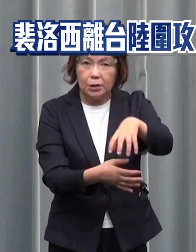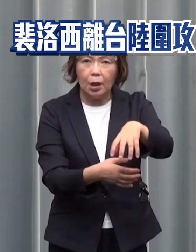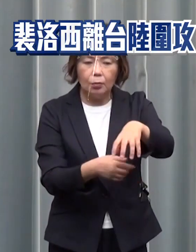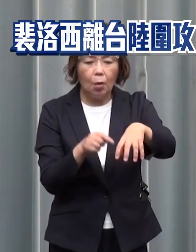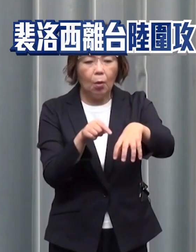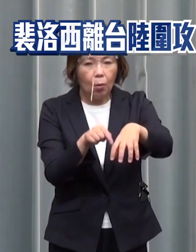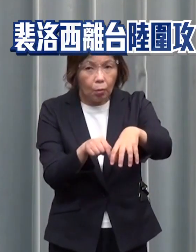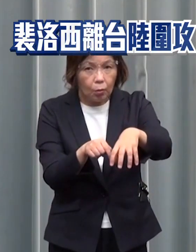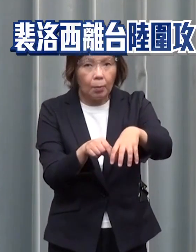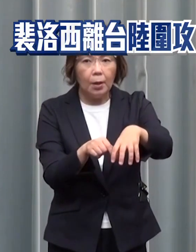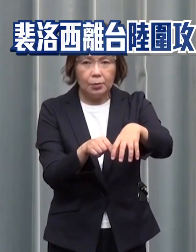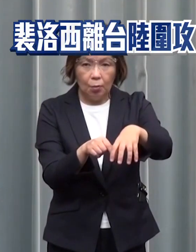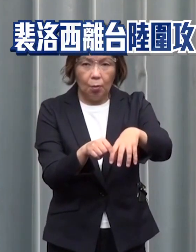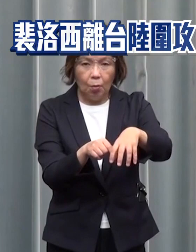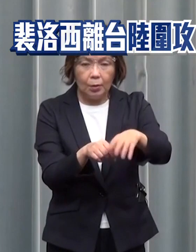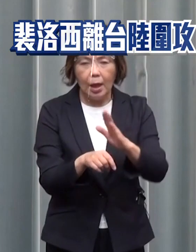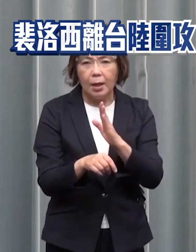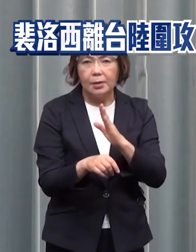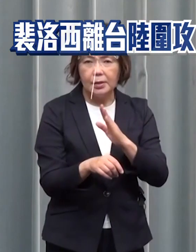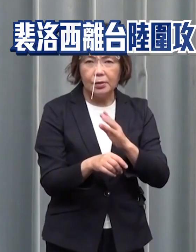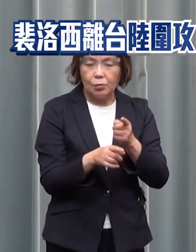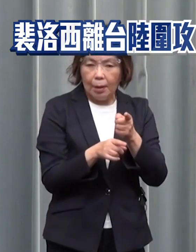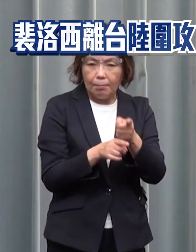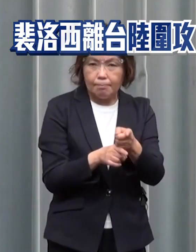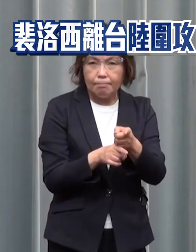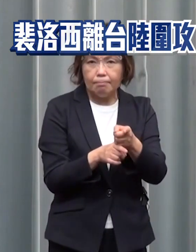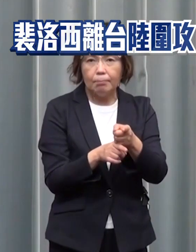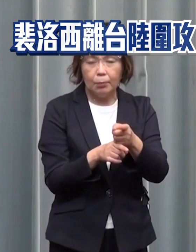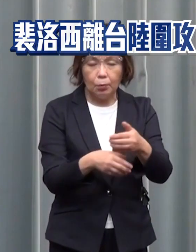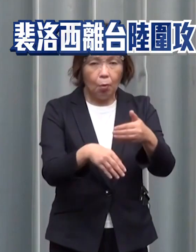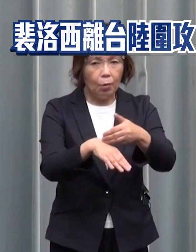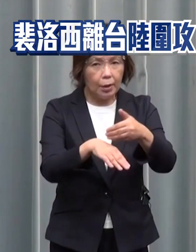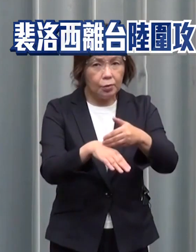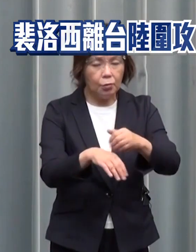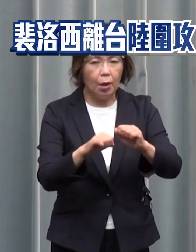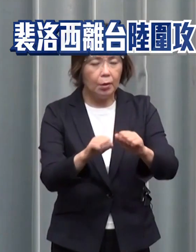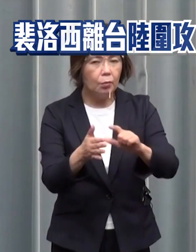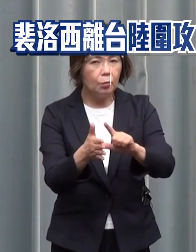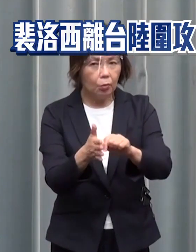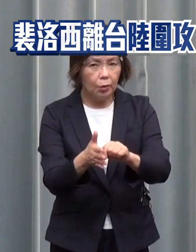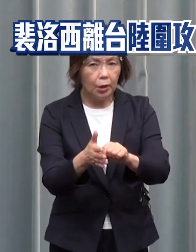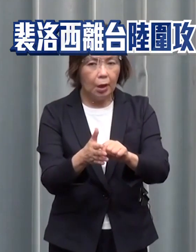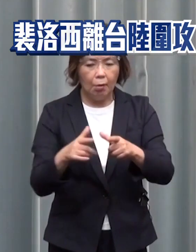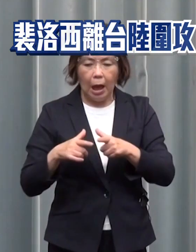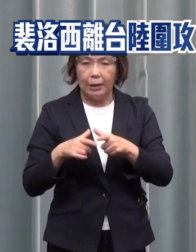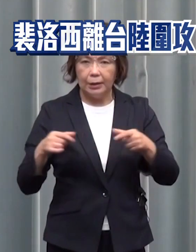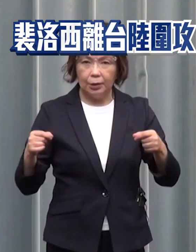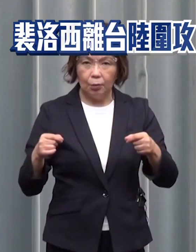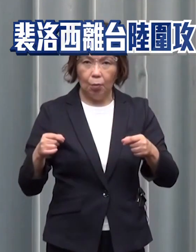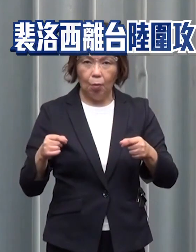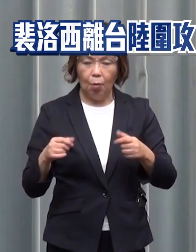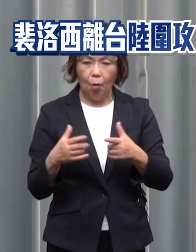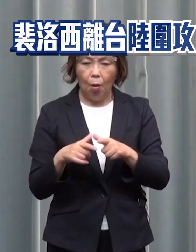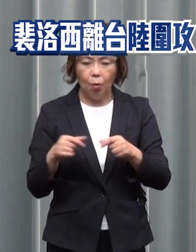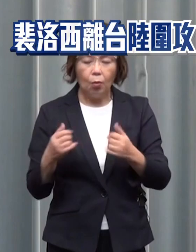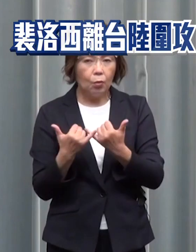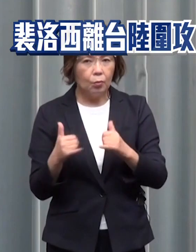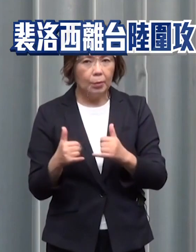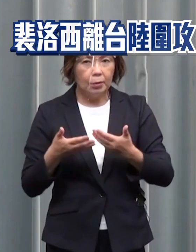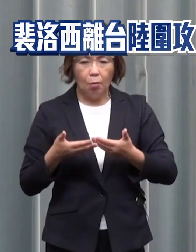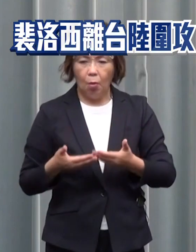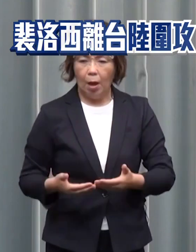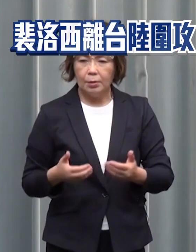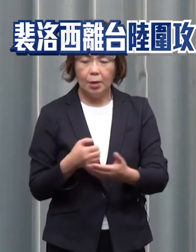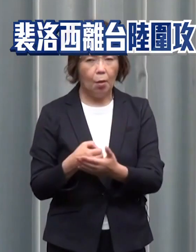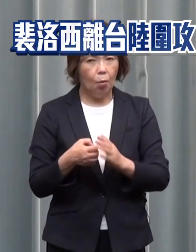ような場所で実弾演習を行うのであれば我が国及び国民の安全保障に影響しうるものであると